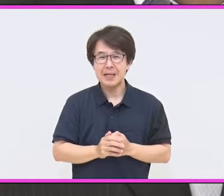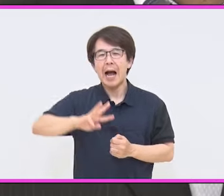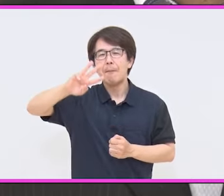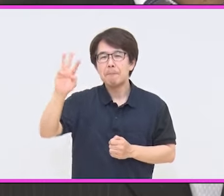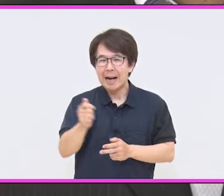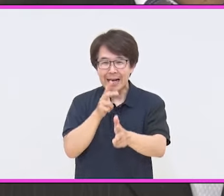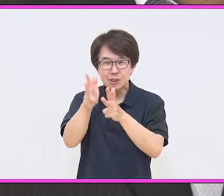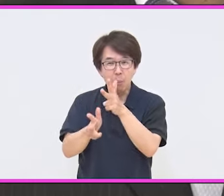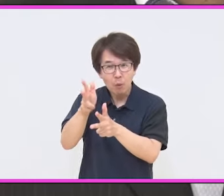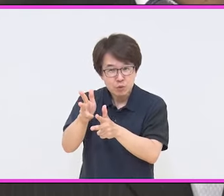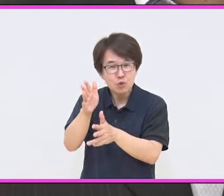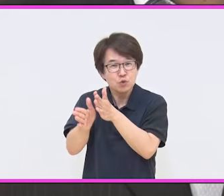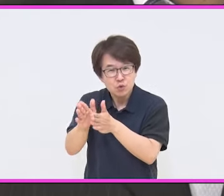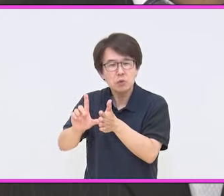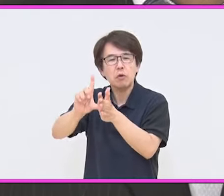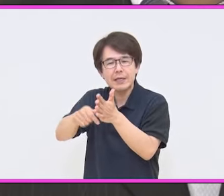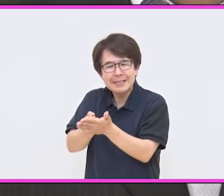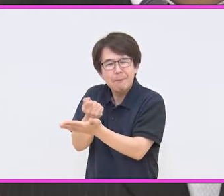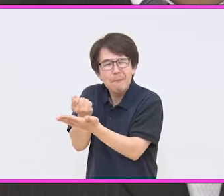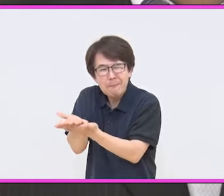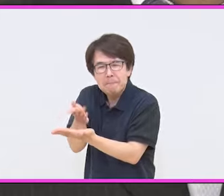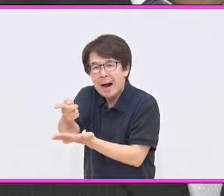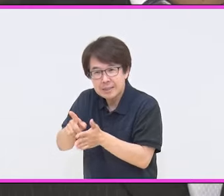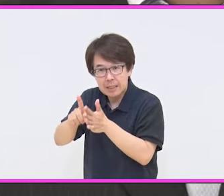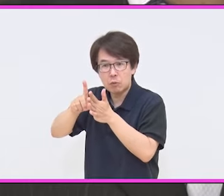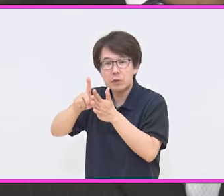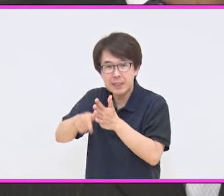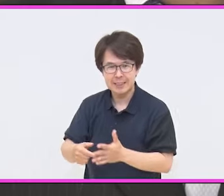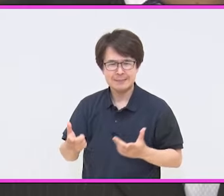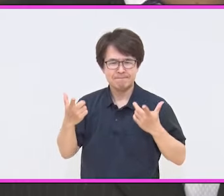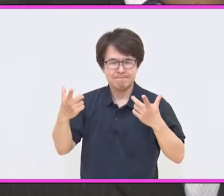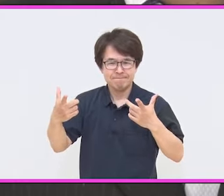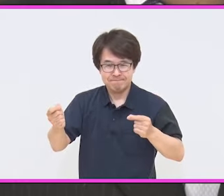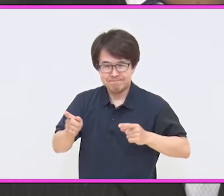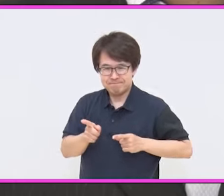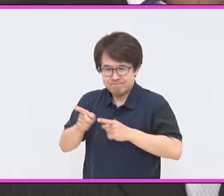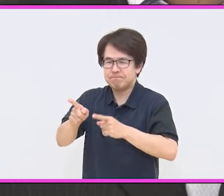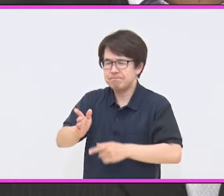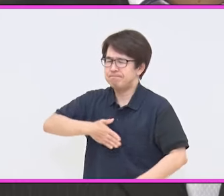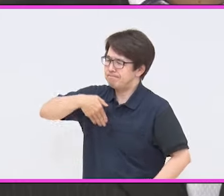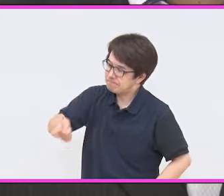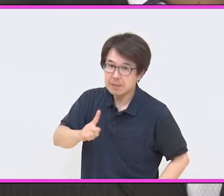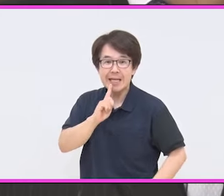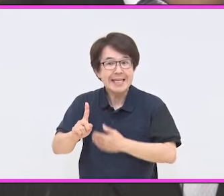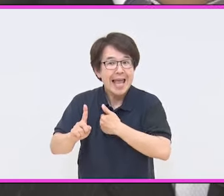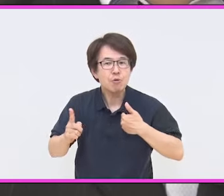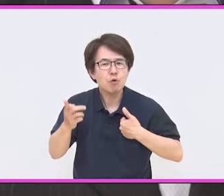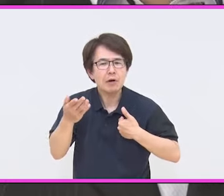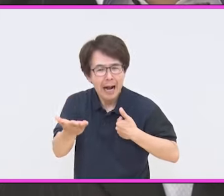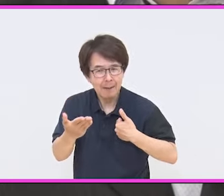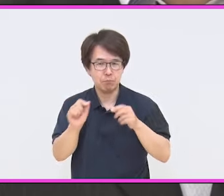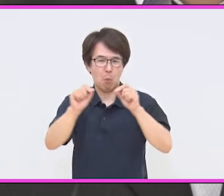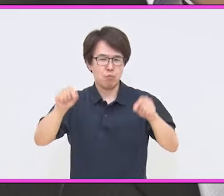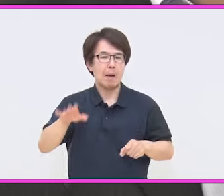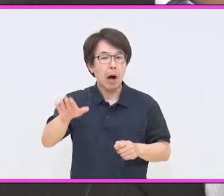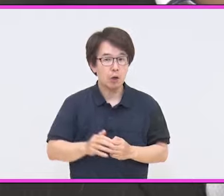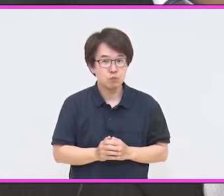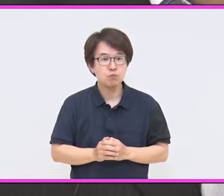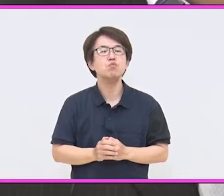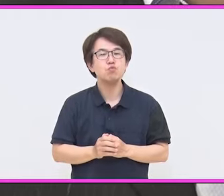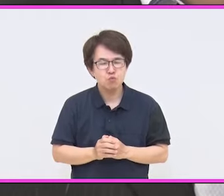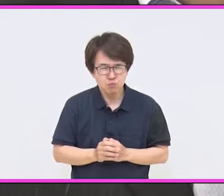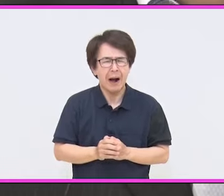う大きなミスがあった時に同じように非難できるかっていう問題もあったりして、まあ非